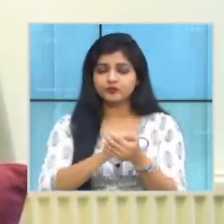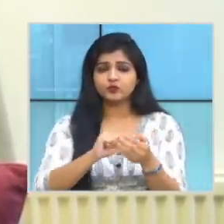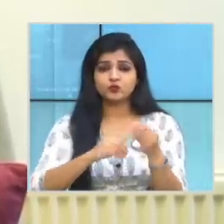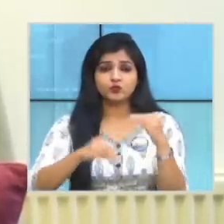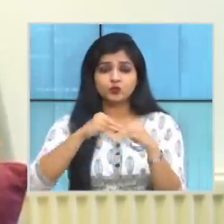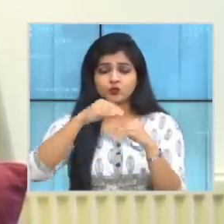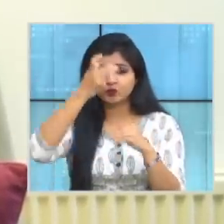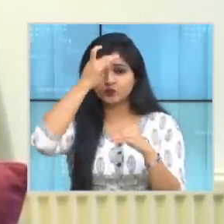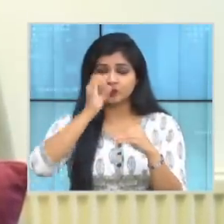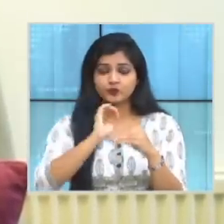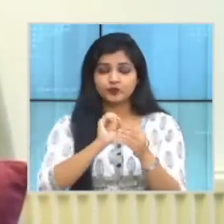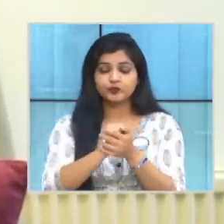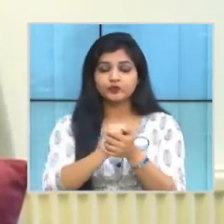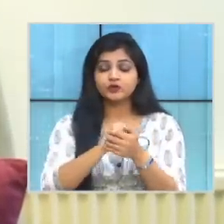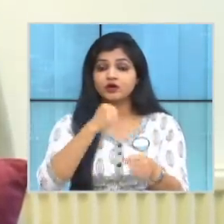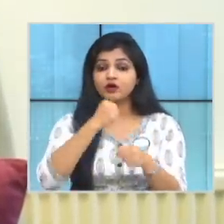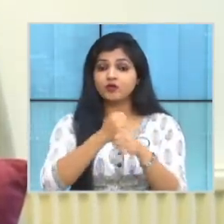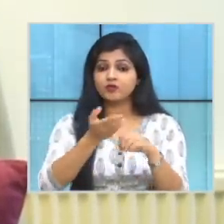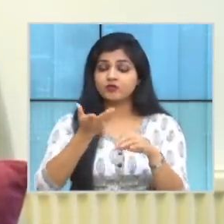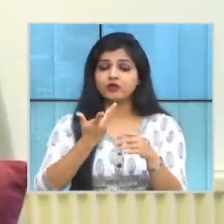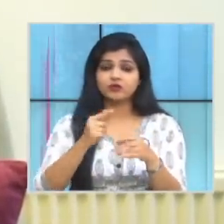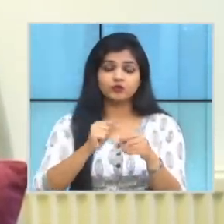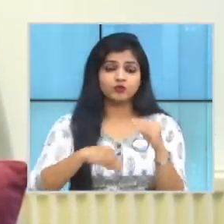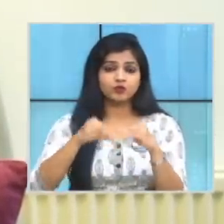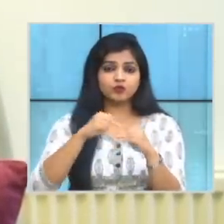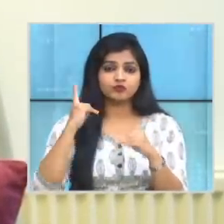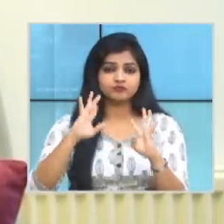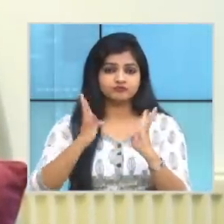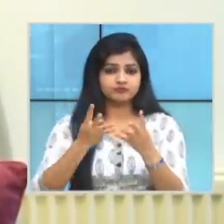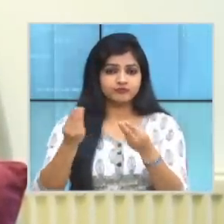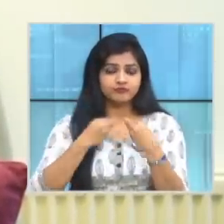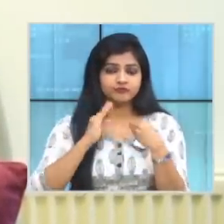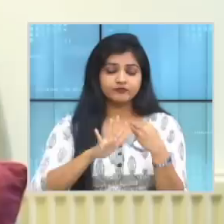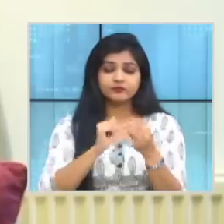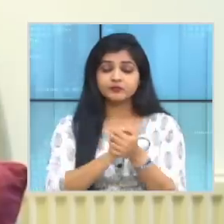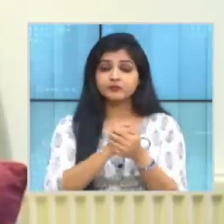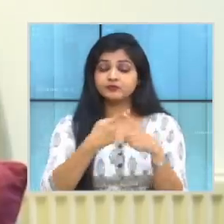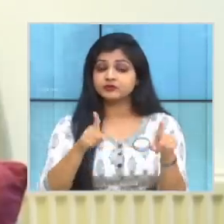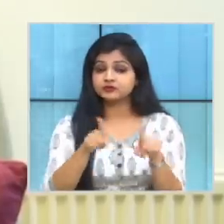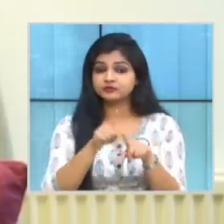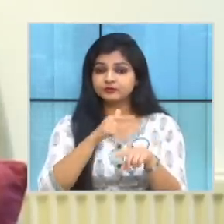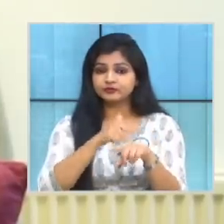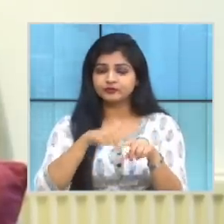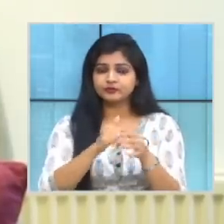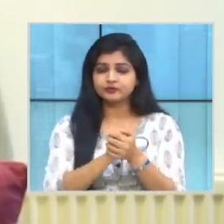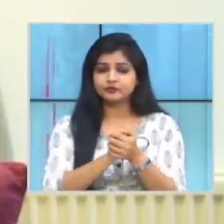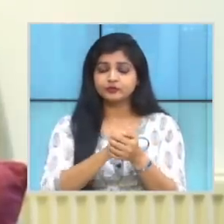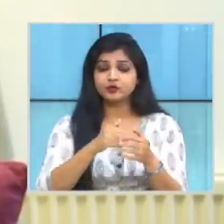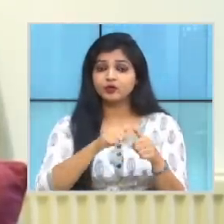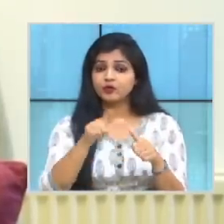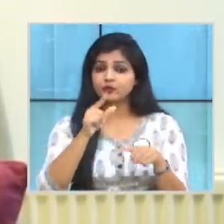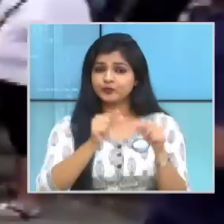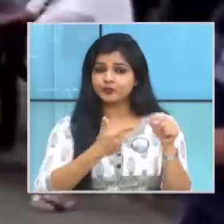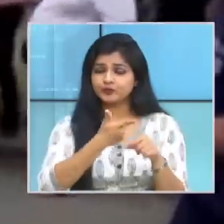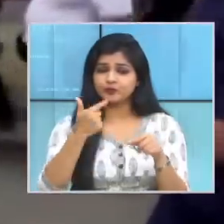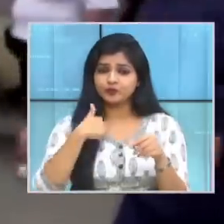ഉണ്ടായിട്ടില്ല. ഗവൺമെന്റിന്റെ സൈഡിൽ നിന്നാണെങ്കിലും നമുക്ക് നല്ല സെക്യൂരിറ്റീസ് പ്രൊവൈഡ് ചെയ്യുന്നുണ്ട്. ബട്ട് അറ്റ് ദ സെയിം ടൈം ആസ് ഫാർ ആസ് എല്ലാവരും സേഫ്